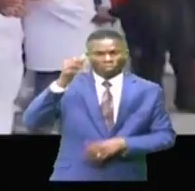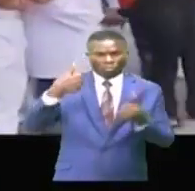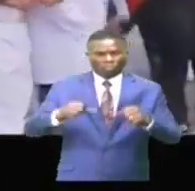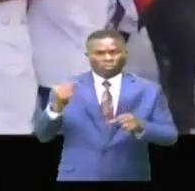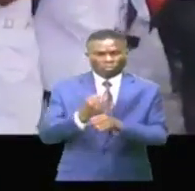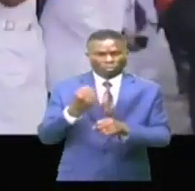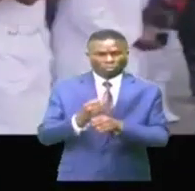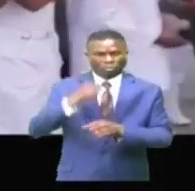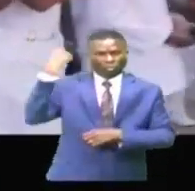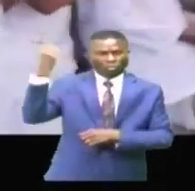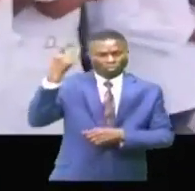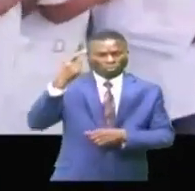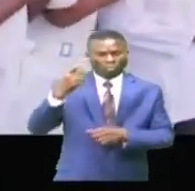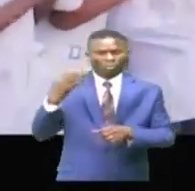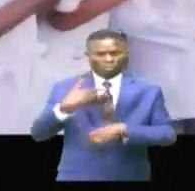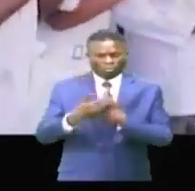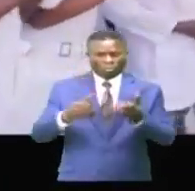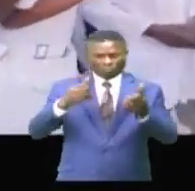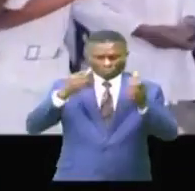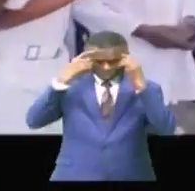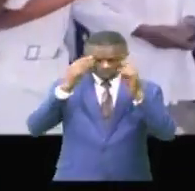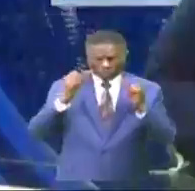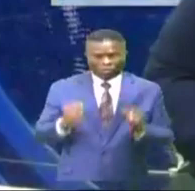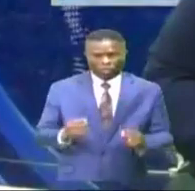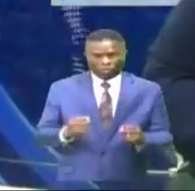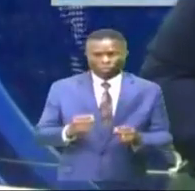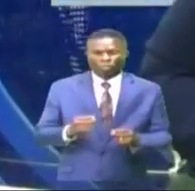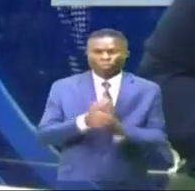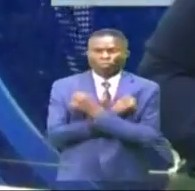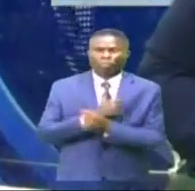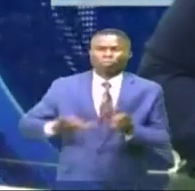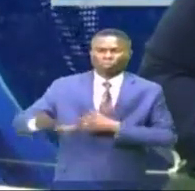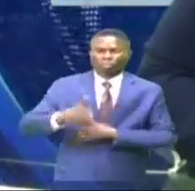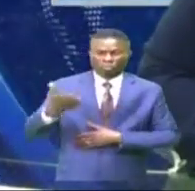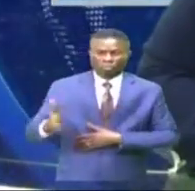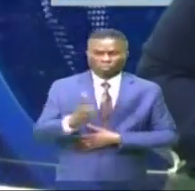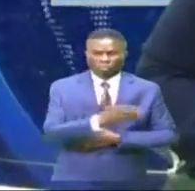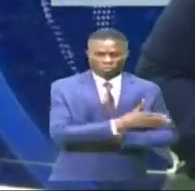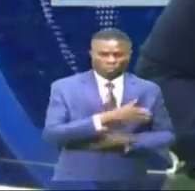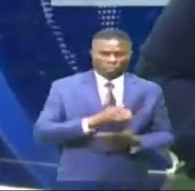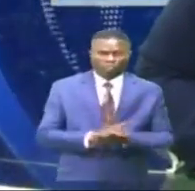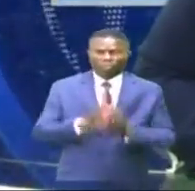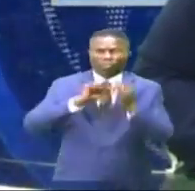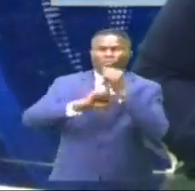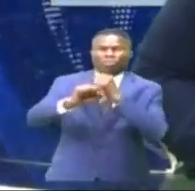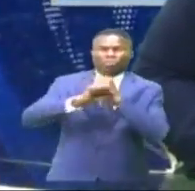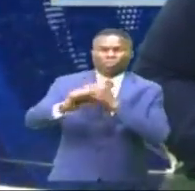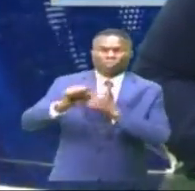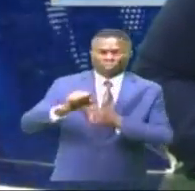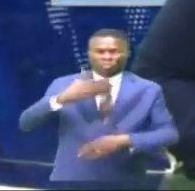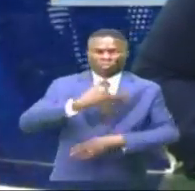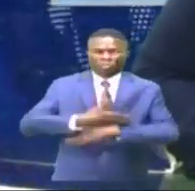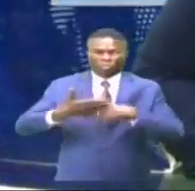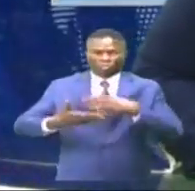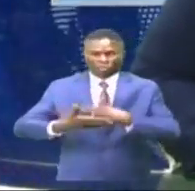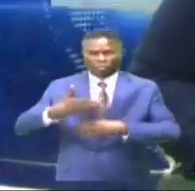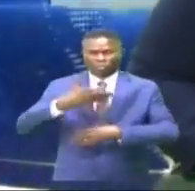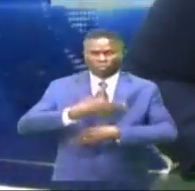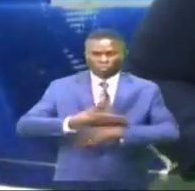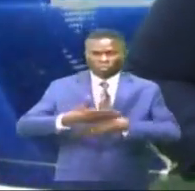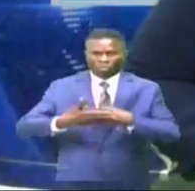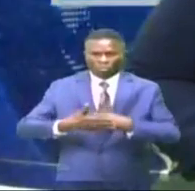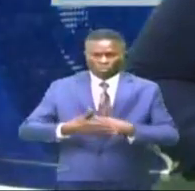des affaires est optimiste et patriotiques il s'agit ici de promouvoir la réhabilitation et la construction